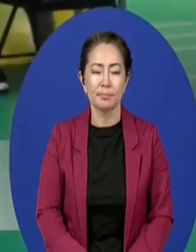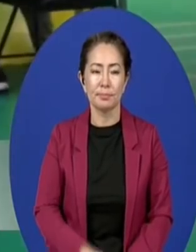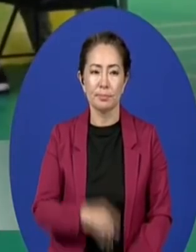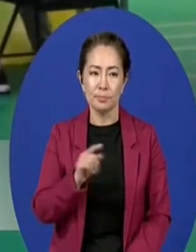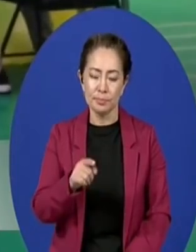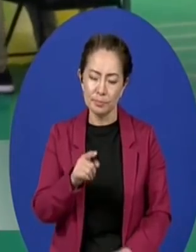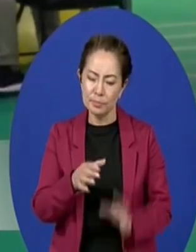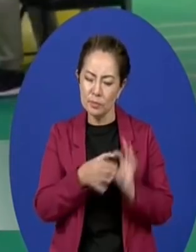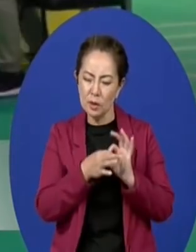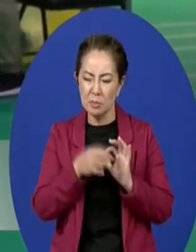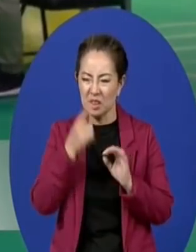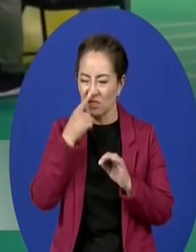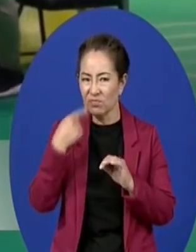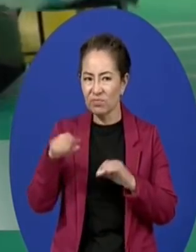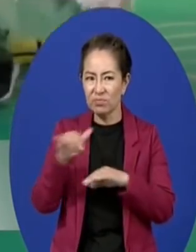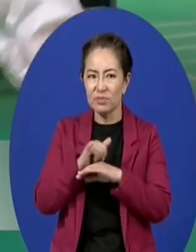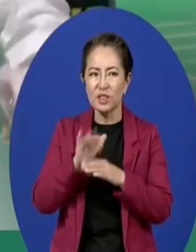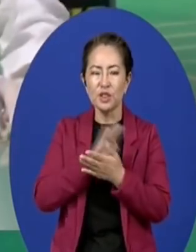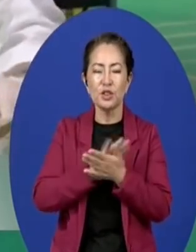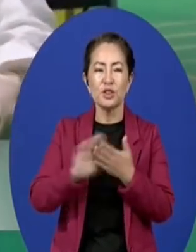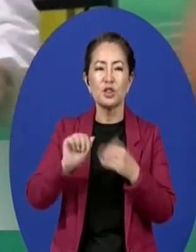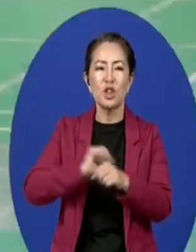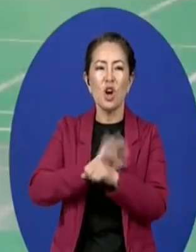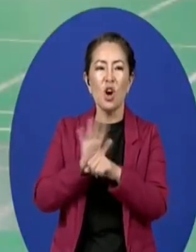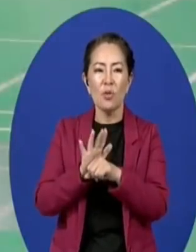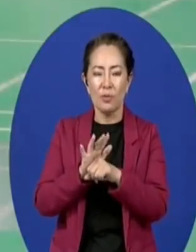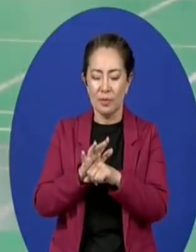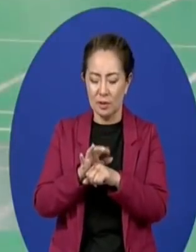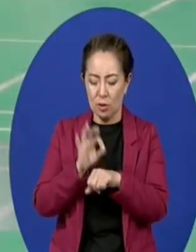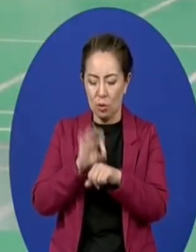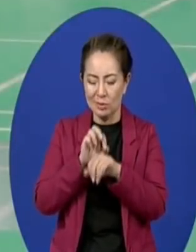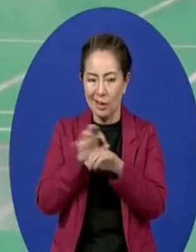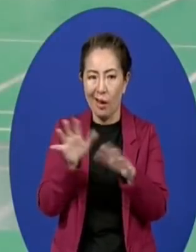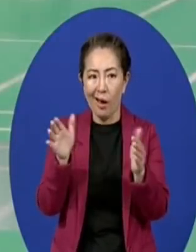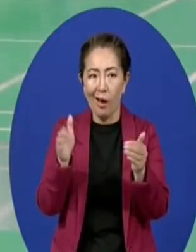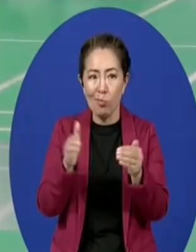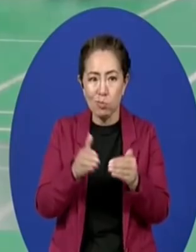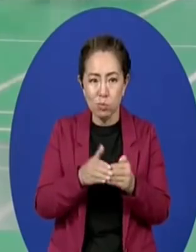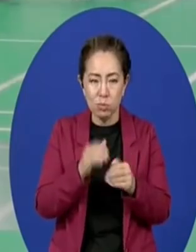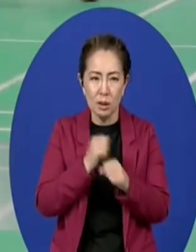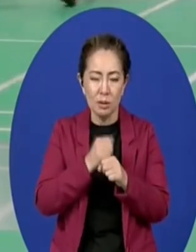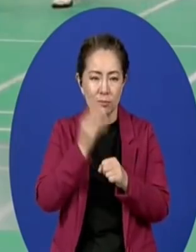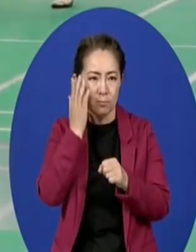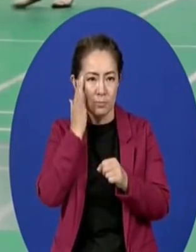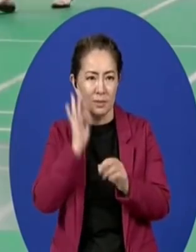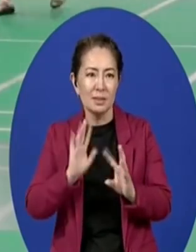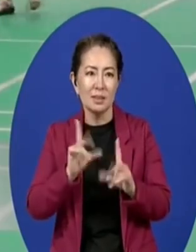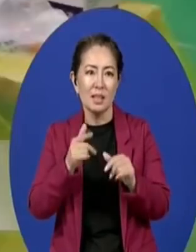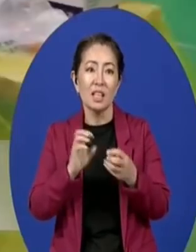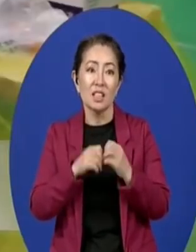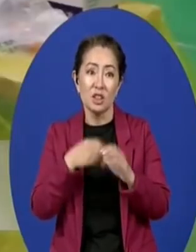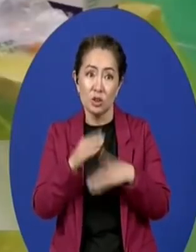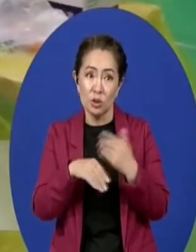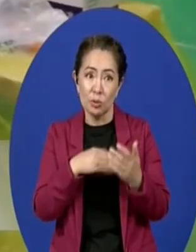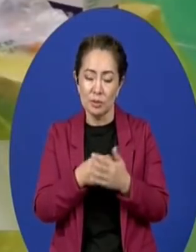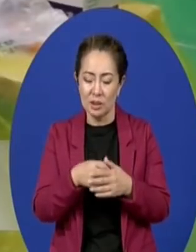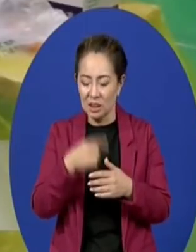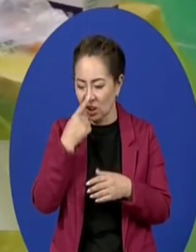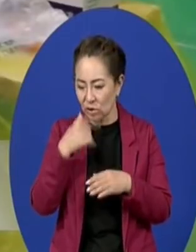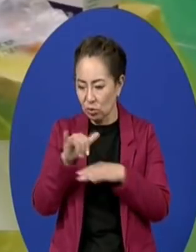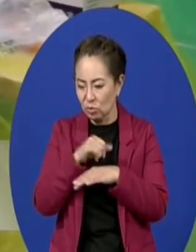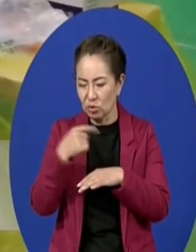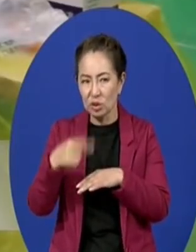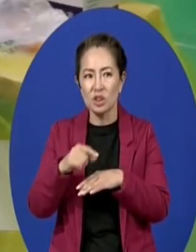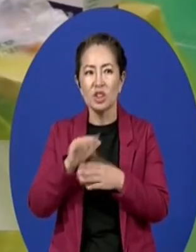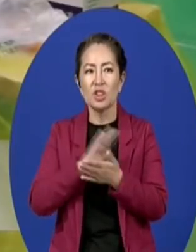Үүнээс ч үүдэн манай урд хөршид шинэ коронавирусны халдварыг хумих хязгаарлалт арга хэмжээг сэргээж эхлээд байна. Хятад улсад